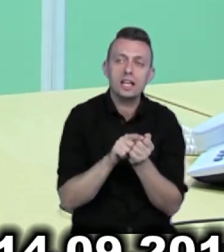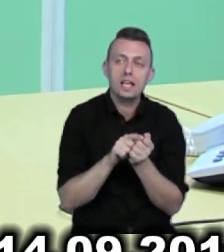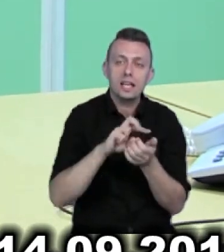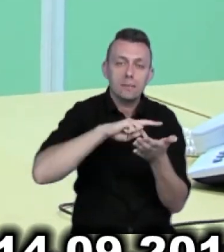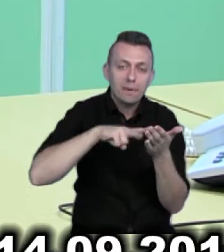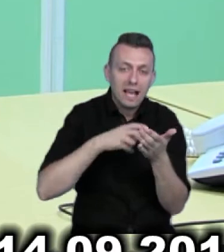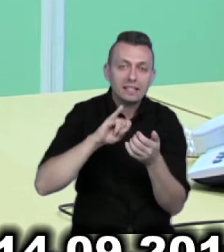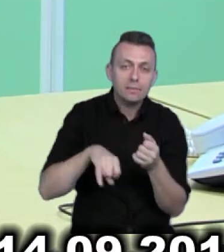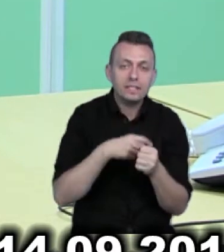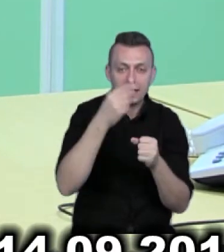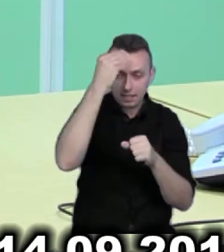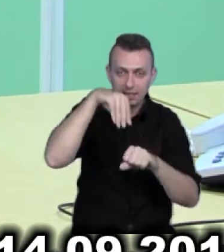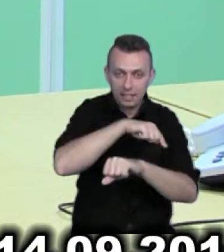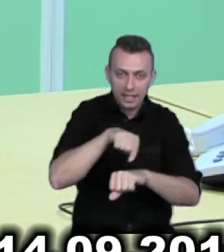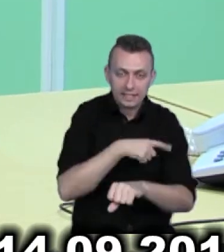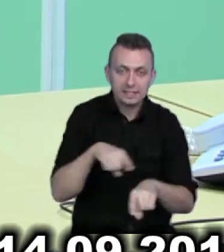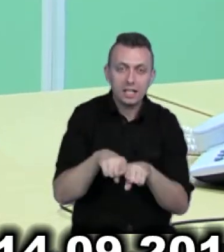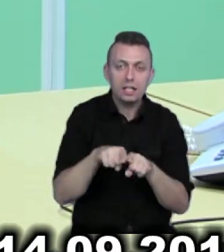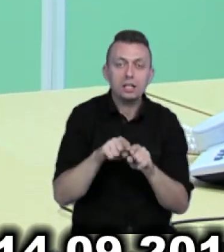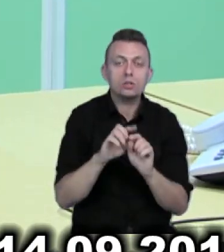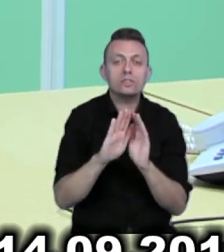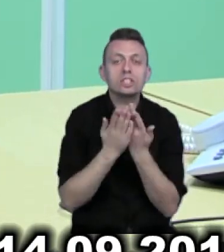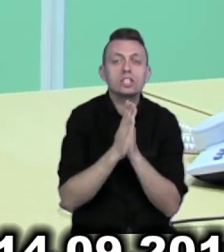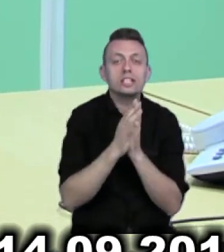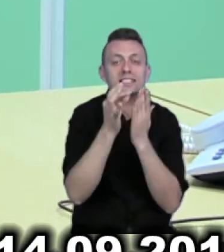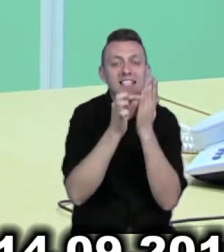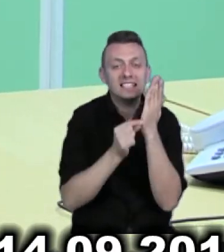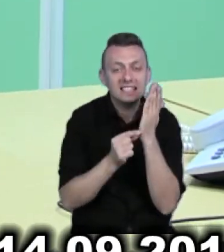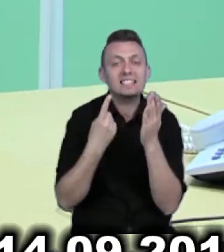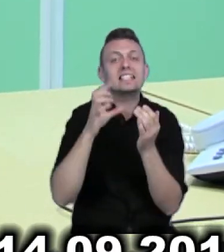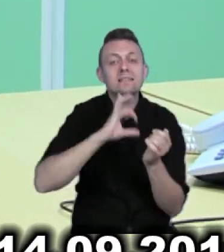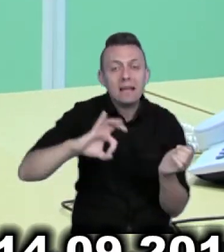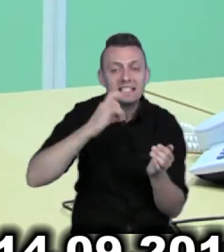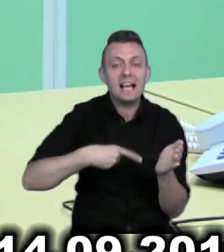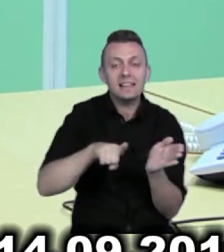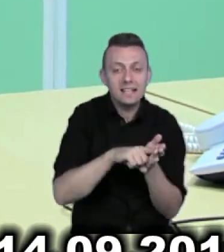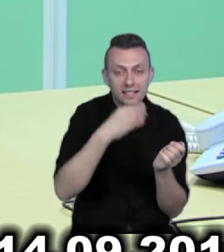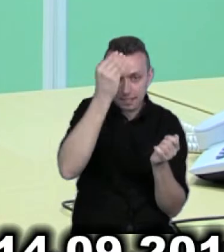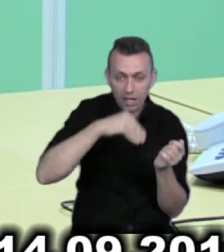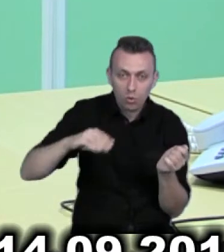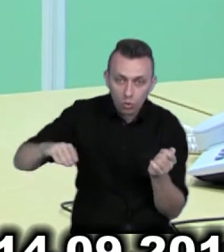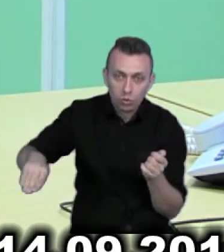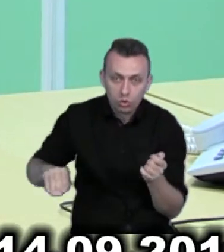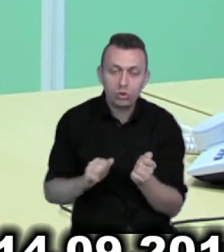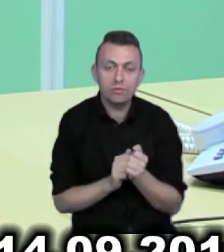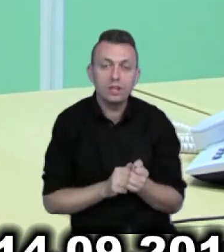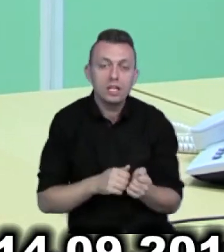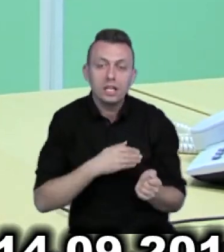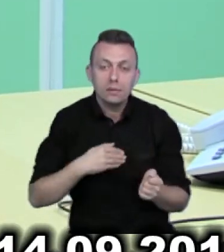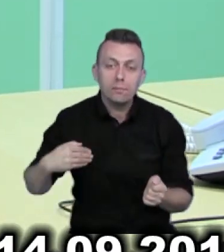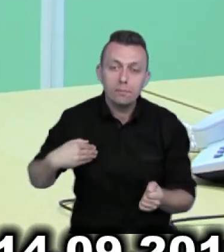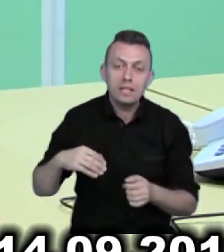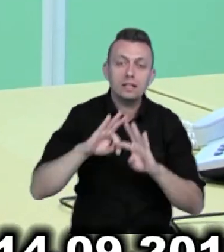oraz zeszyty dla uczniów. Jeżeli chodzi o opiekę merytoryczną, również Zakład Ubezpieczeń